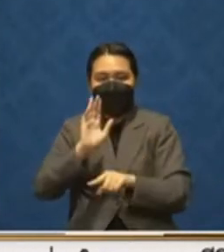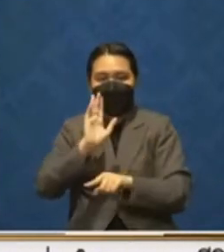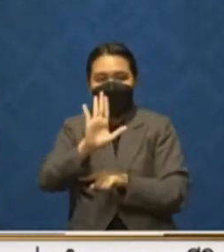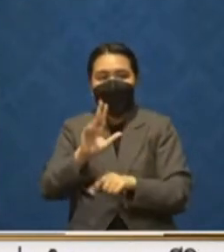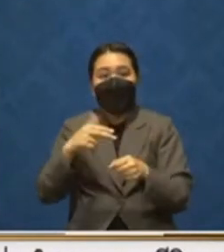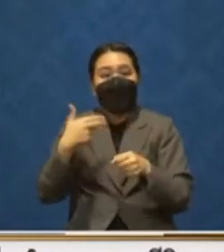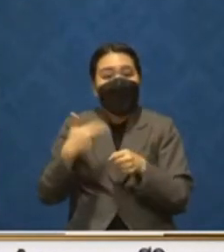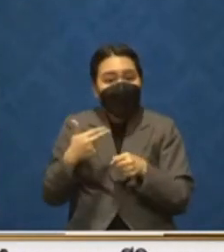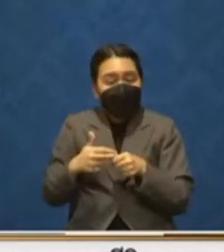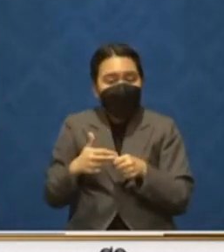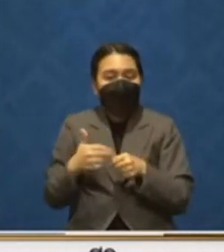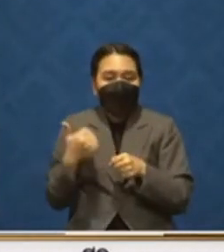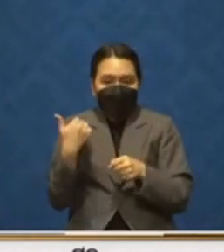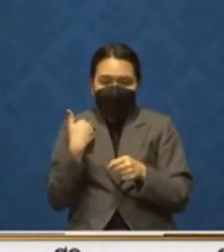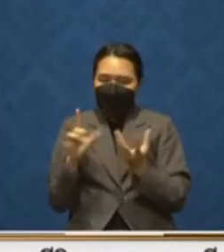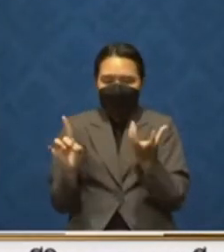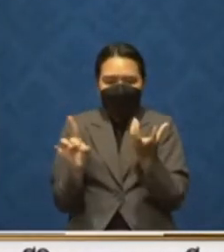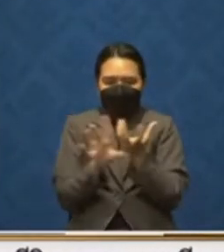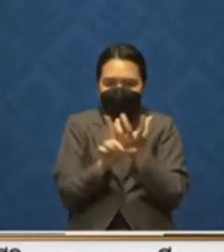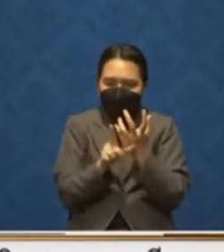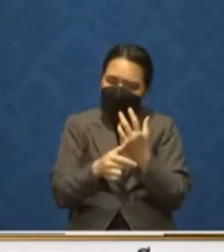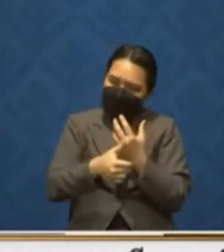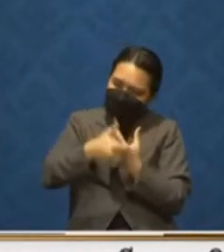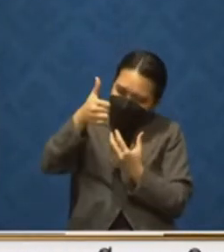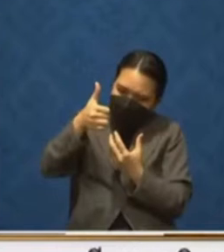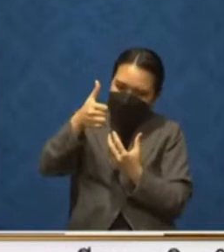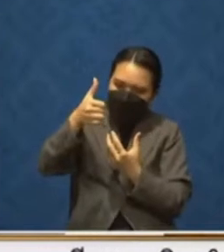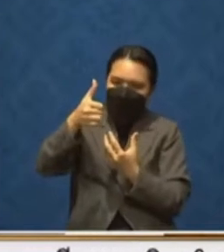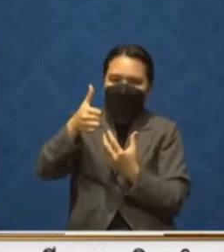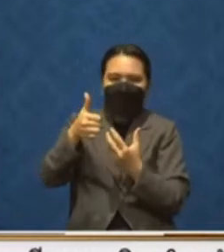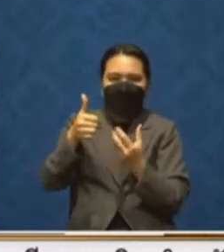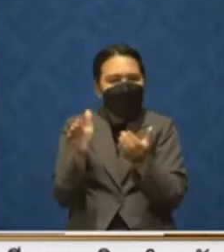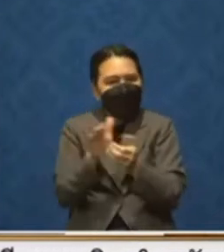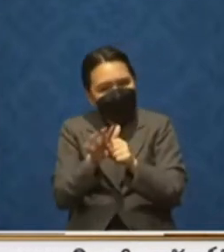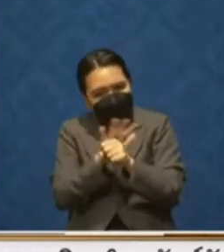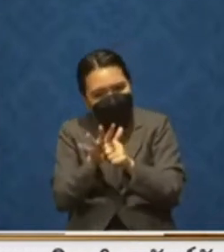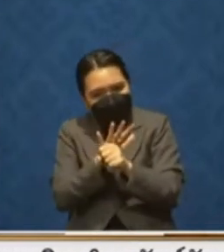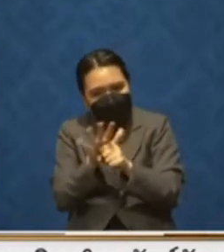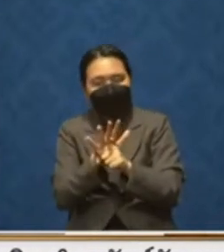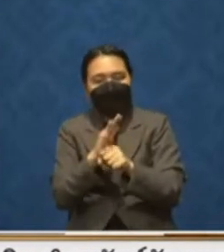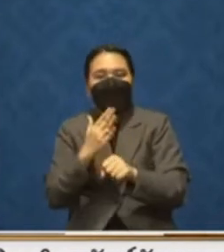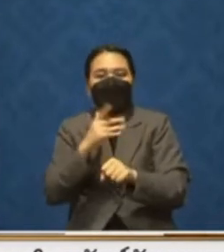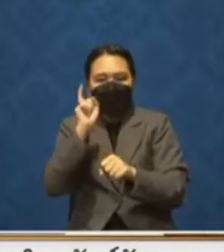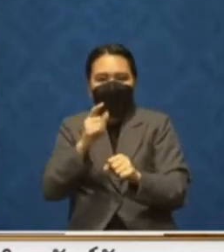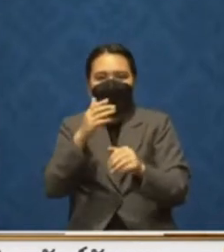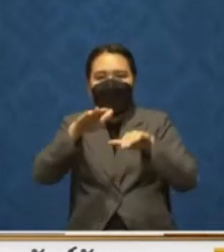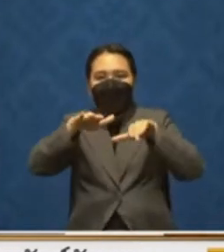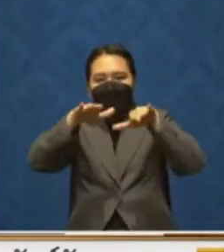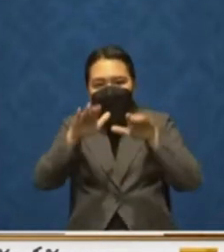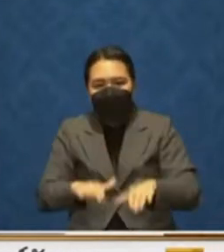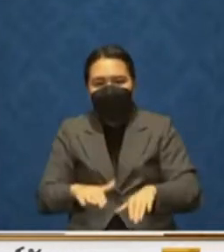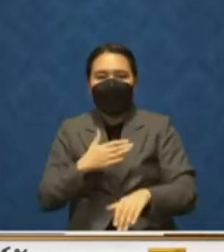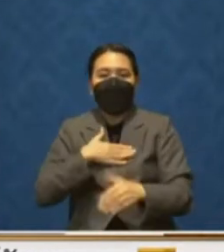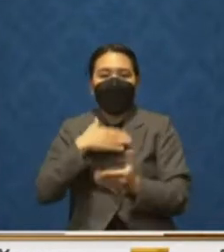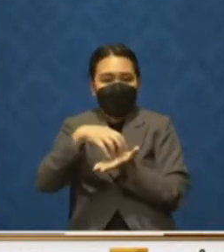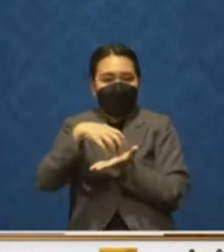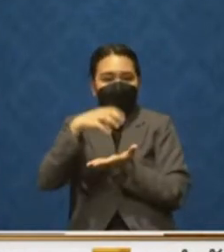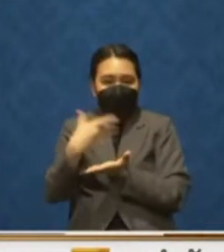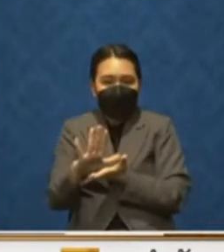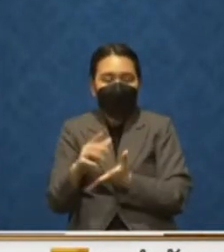หลายเกรดด้วยกันเนี่ยใช่มั้ยแล้วมันเกิดก็จะเป็นต้องลดลงของอากาศเปลี่ยนไปแล้วเช่นในส่วนของ